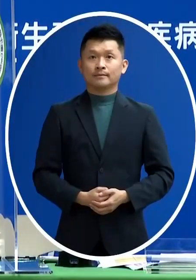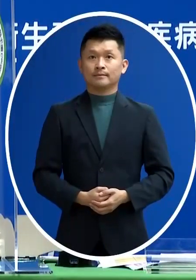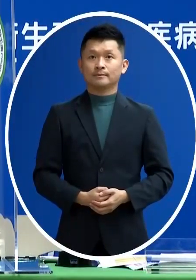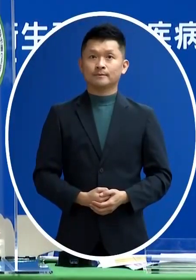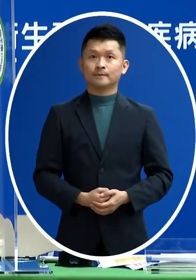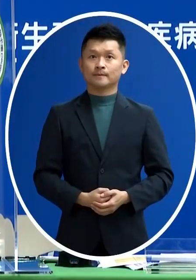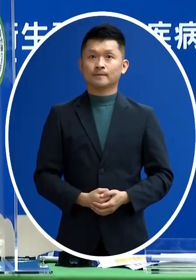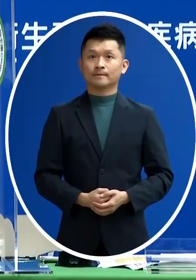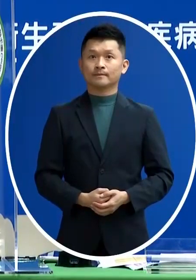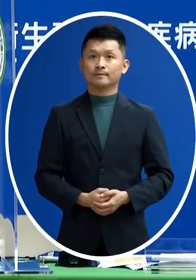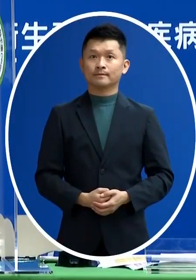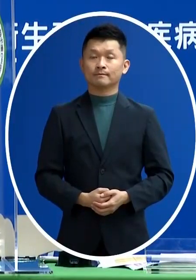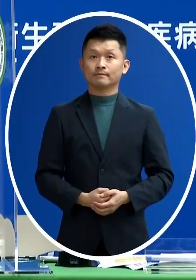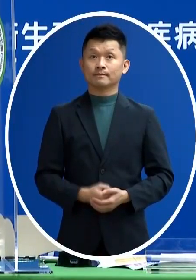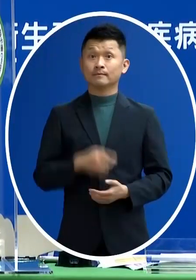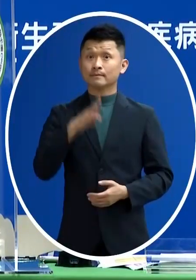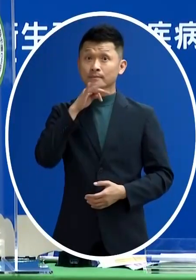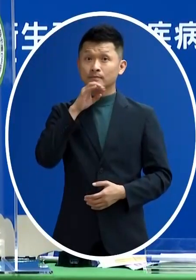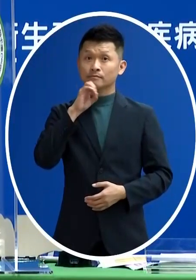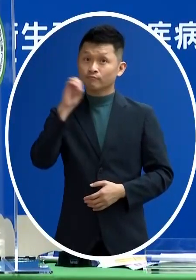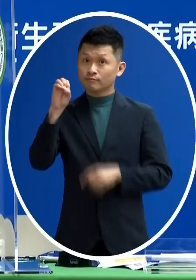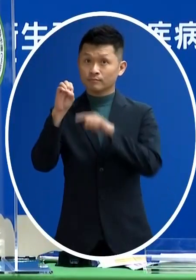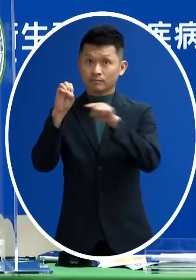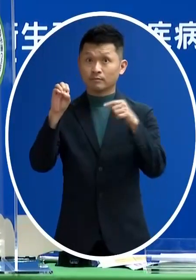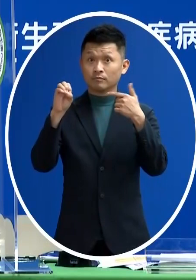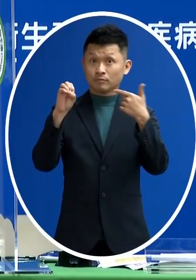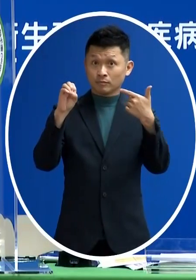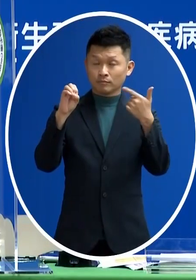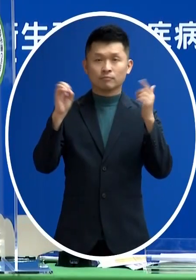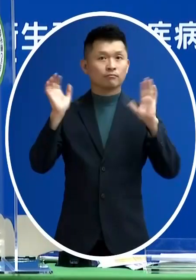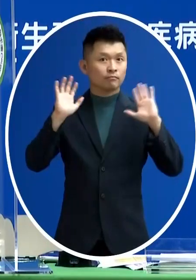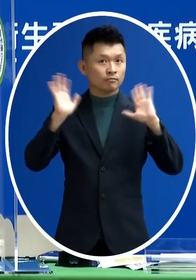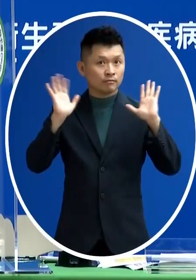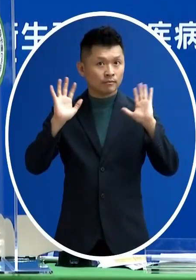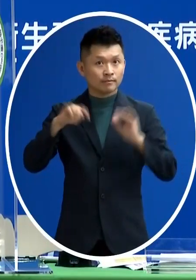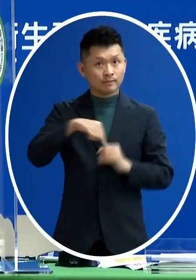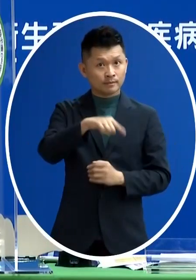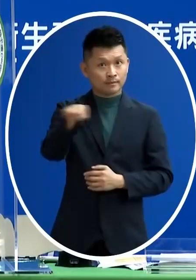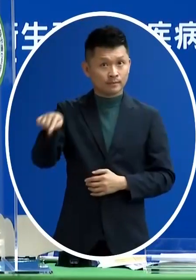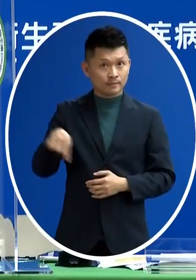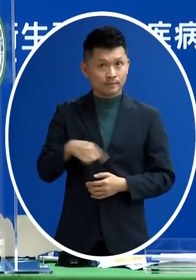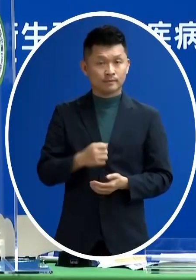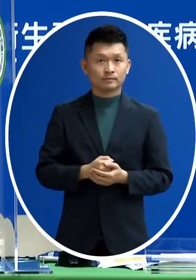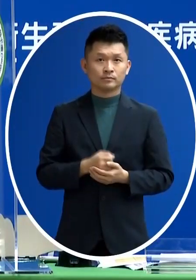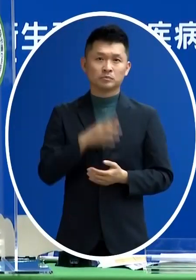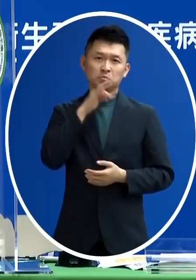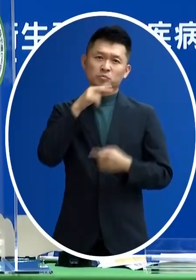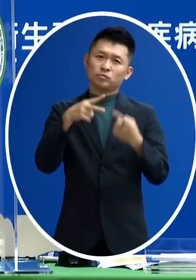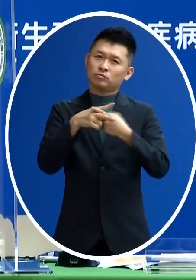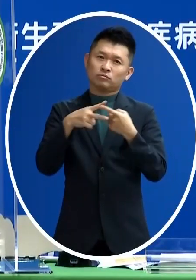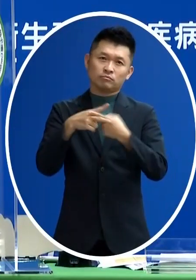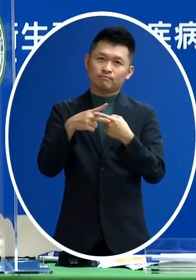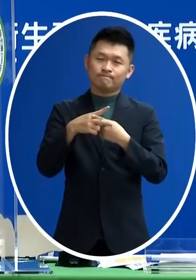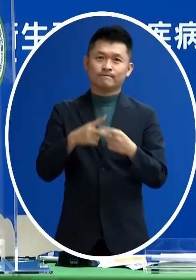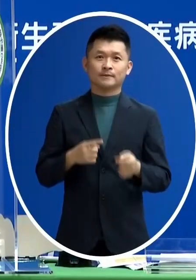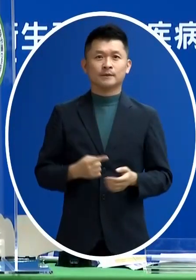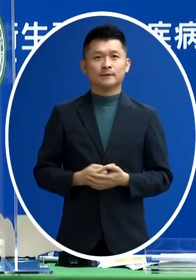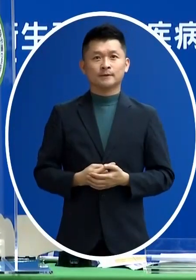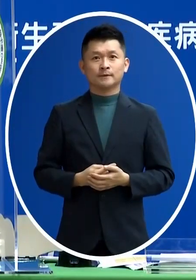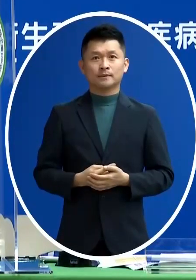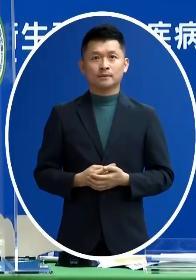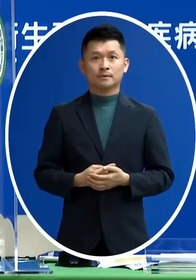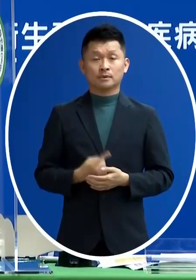啊，当然在0到6岁的儿童哈，那虽然有一些他太小的没有办法用这样的一